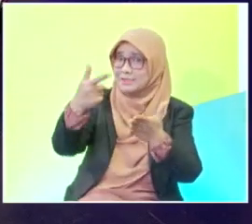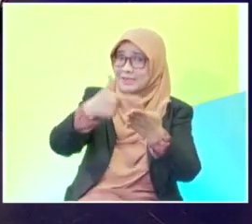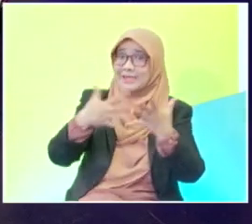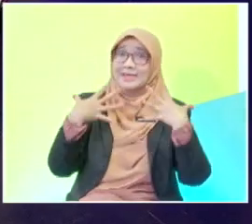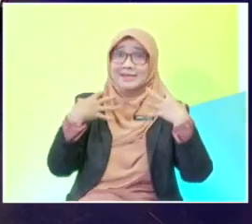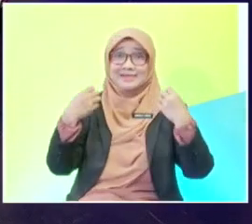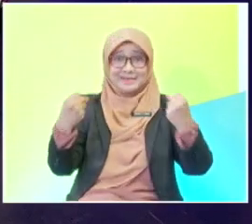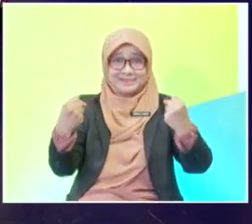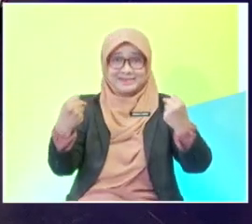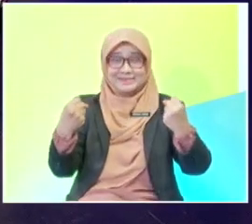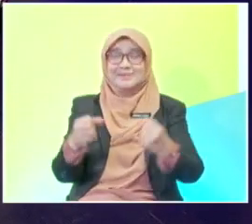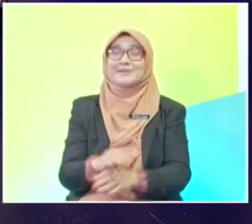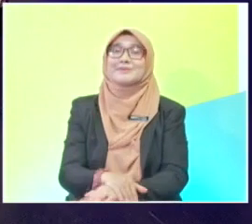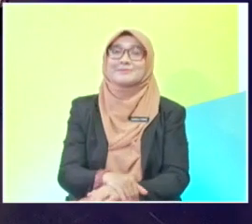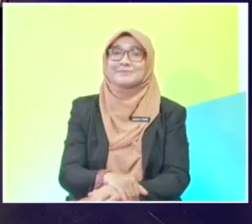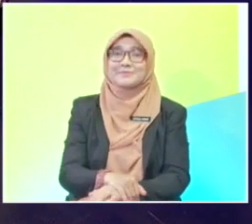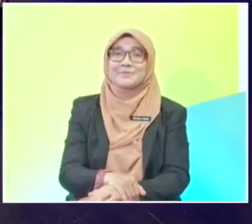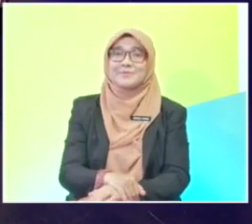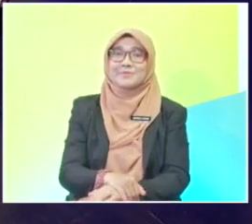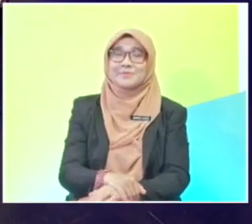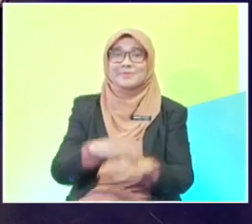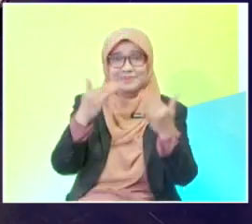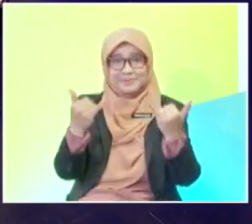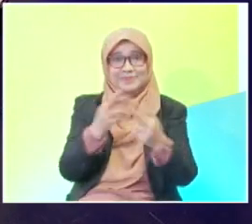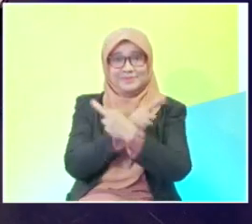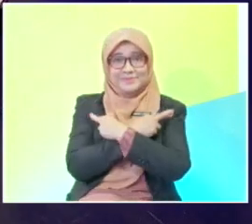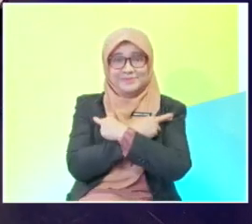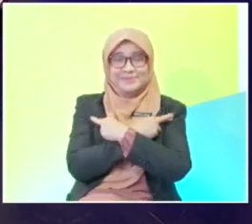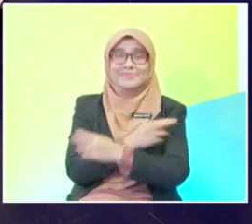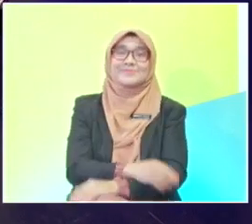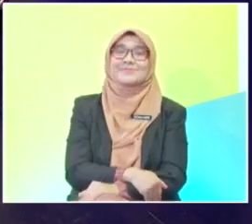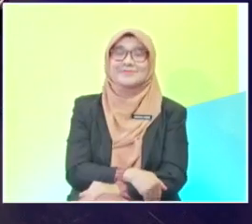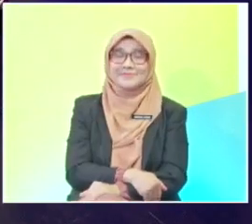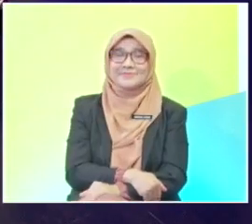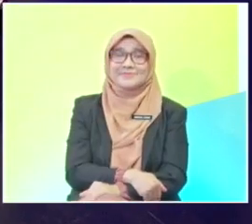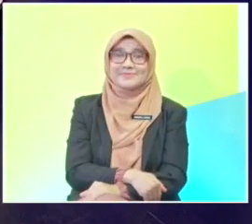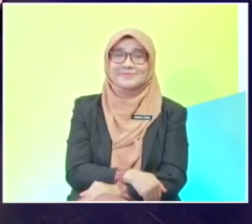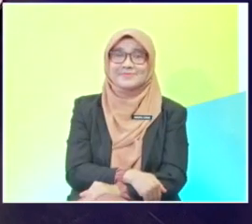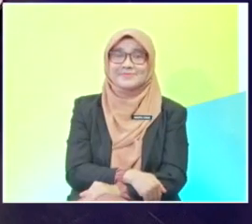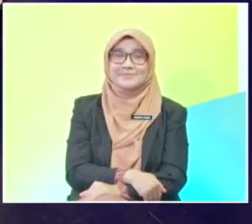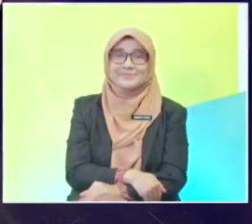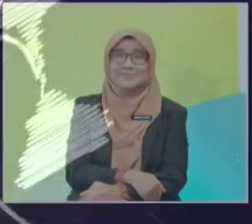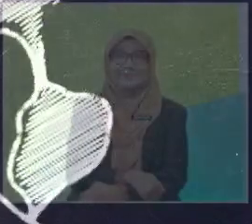is wealth. Kesihatan itu kekayaan. Berehat sebentar. Jangan ke mana-mana. Terus bersama kami di Didik TV KPM.